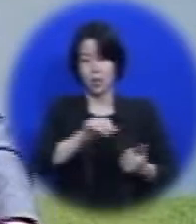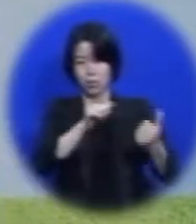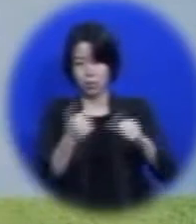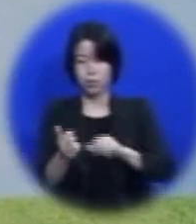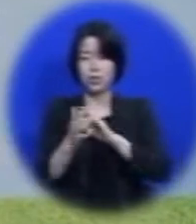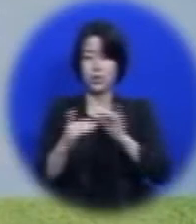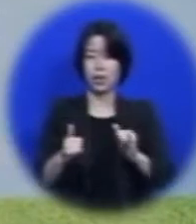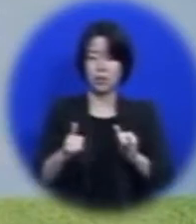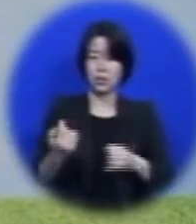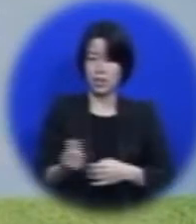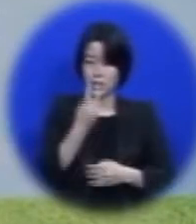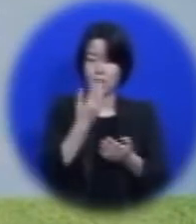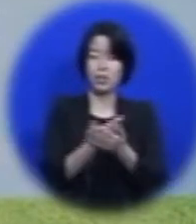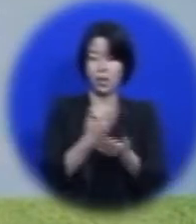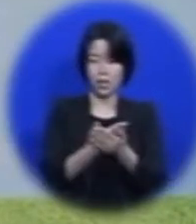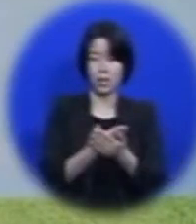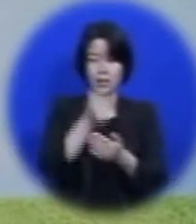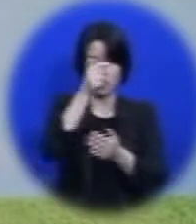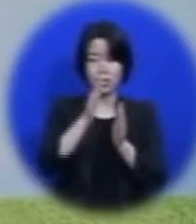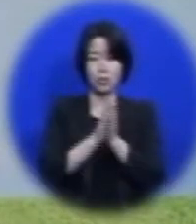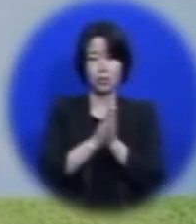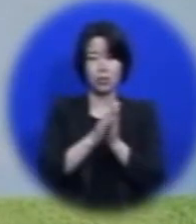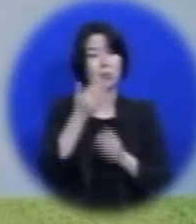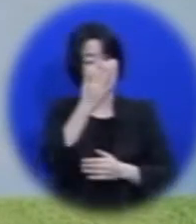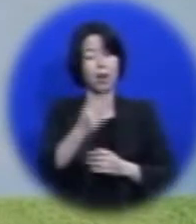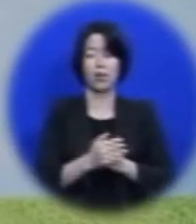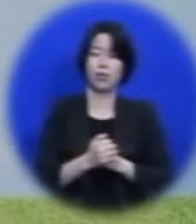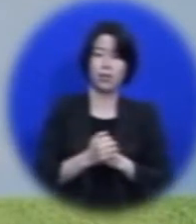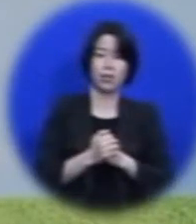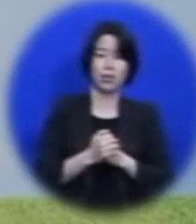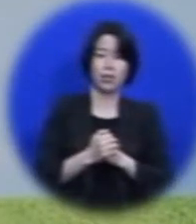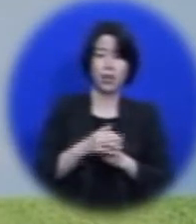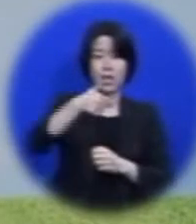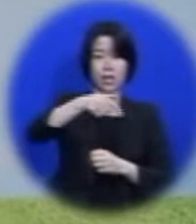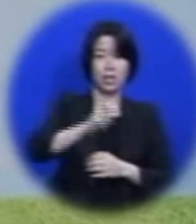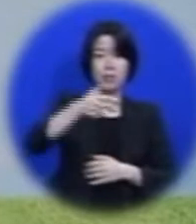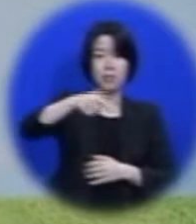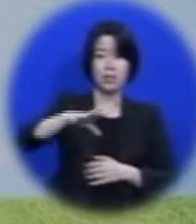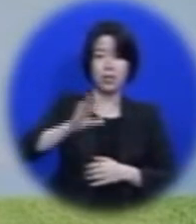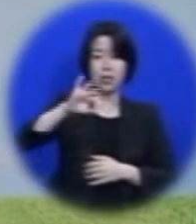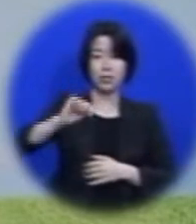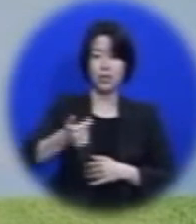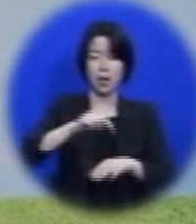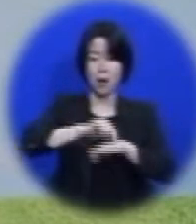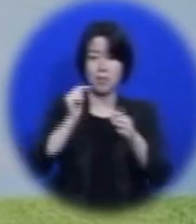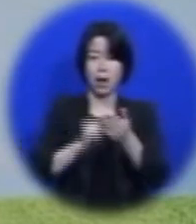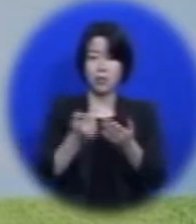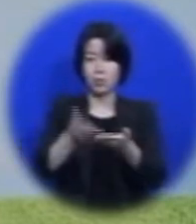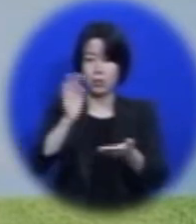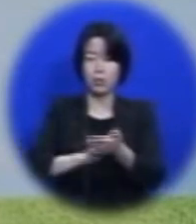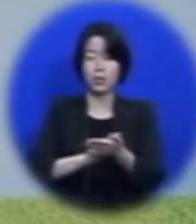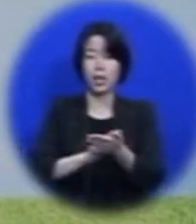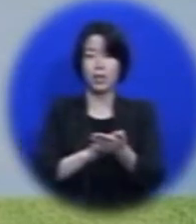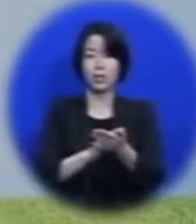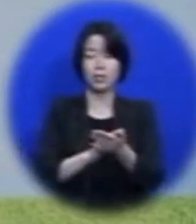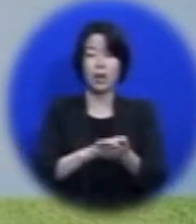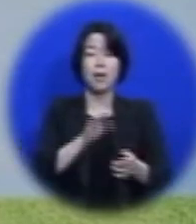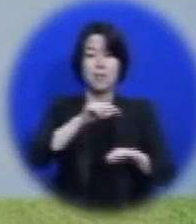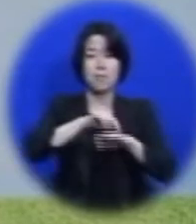사람을 살려달라는 기도도 가능성이 있어요. 김정은이의 마음을 고쳐달라는 것도 참